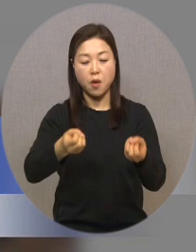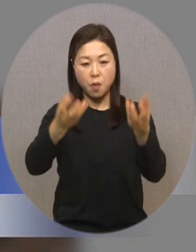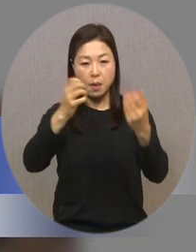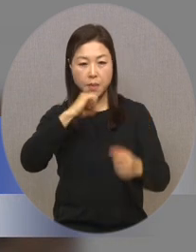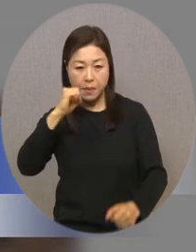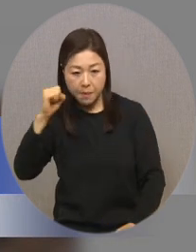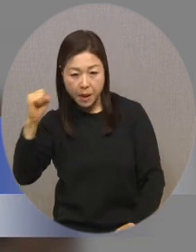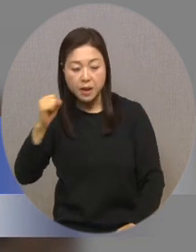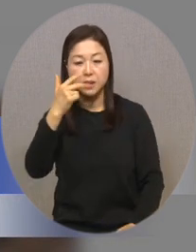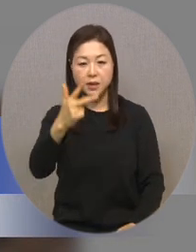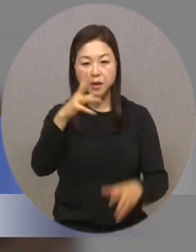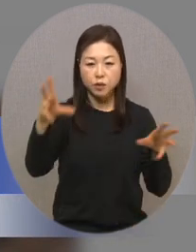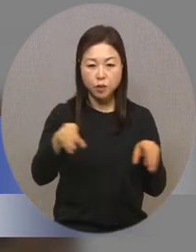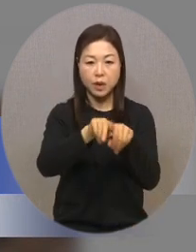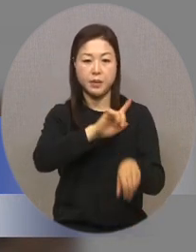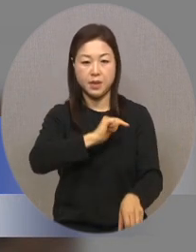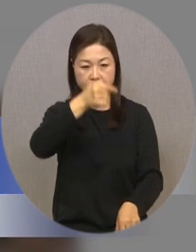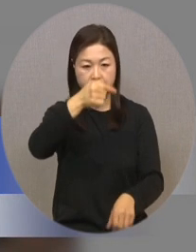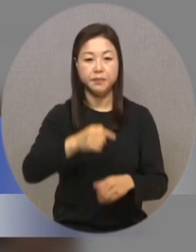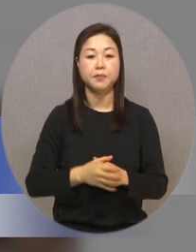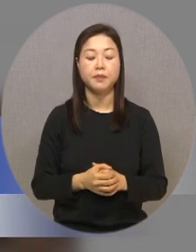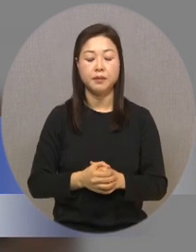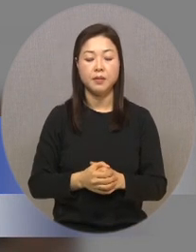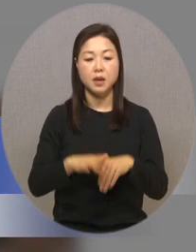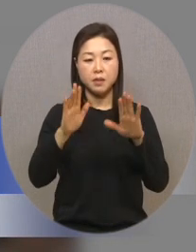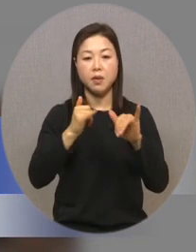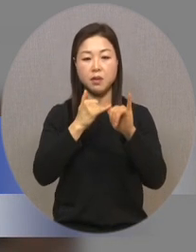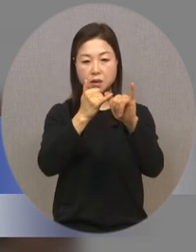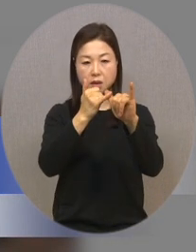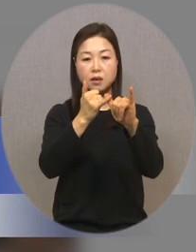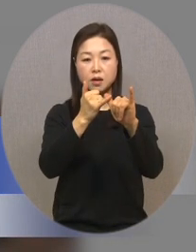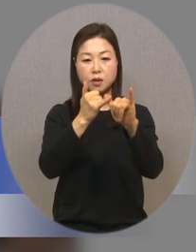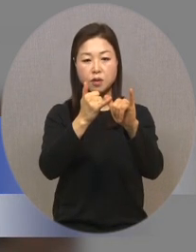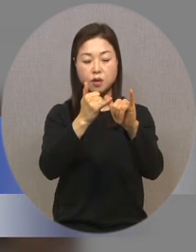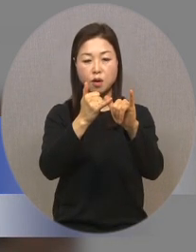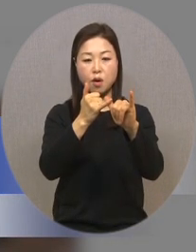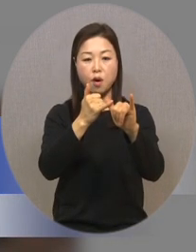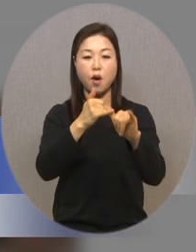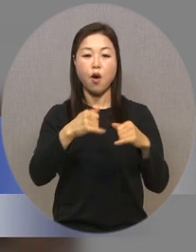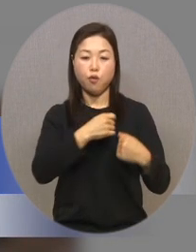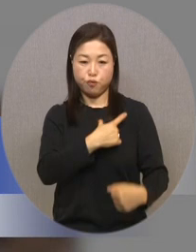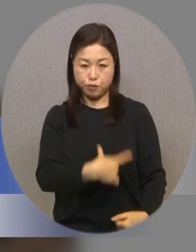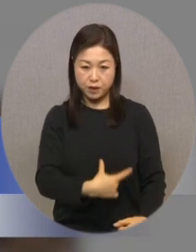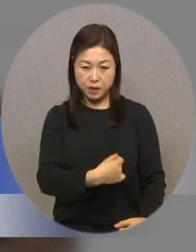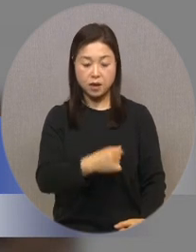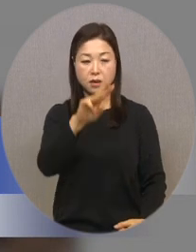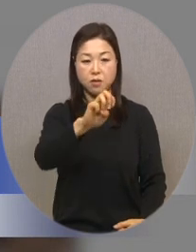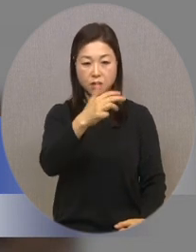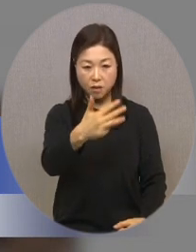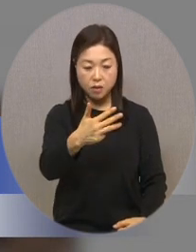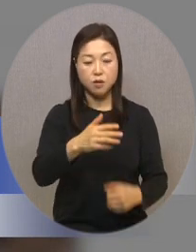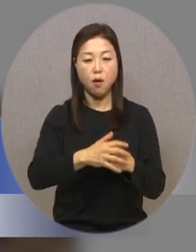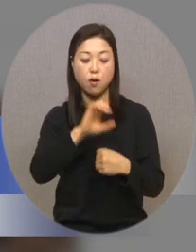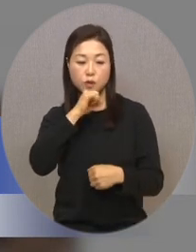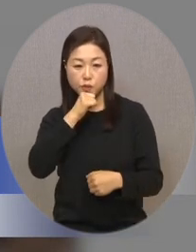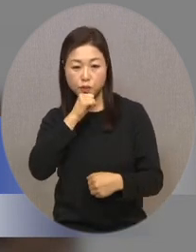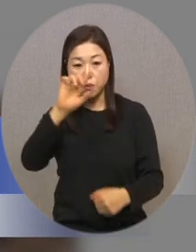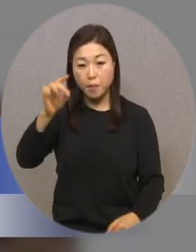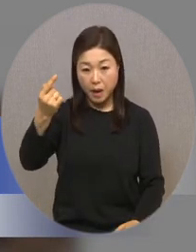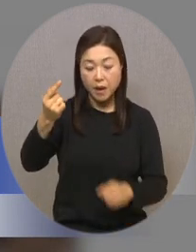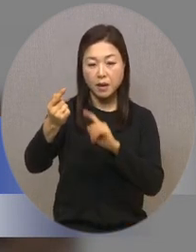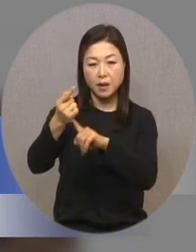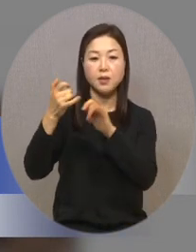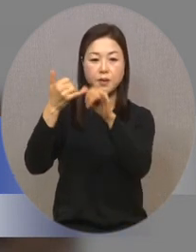종합 우승을 차지했는데요. 이번 시상식에서는 훈장 38점을 포함해 총 100점의 포상이